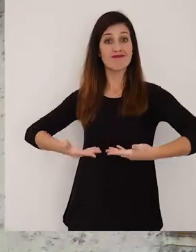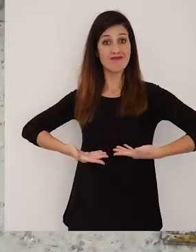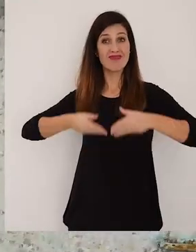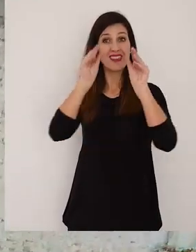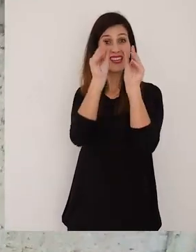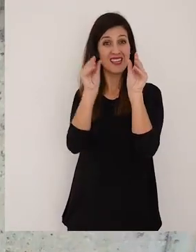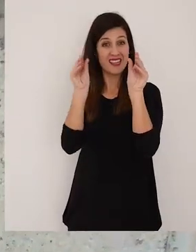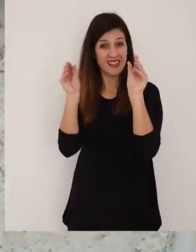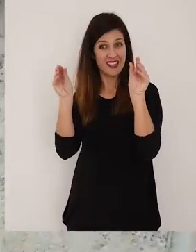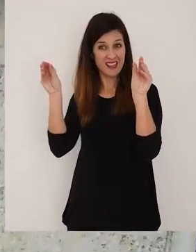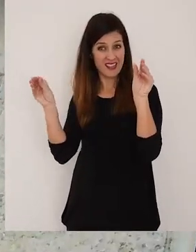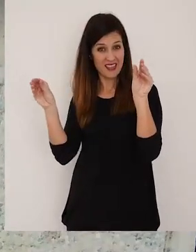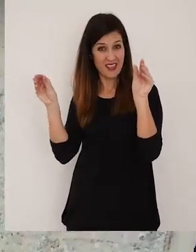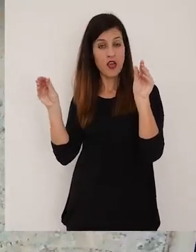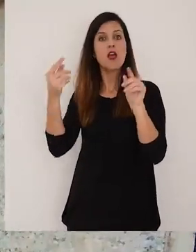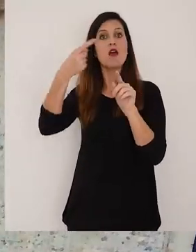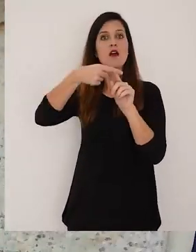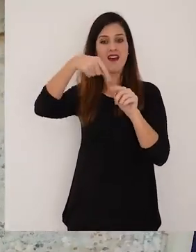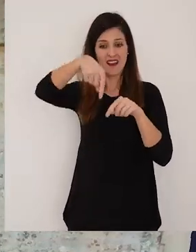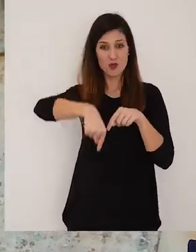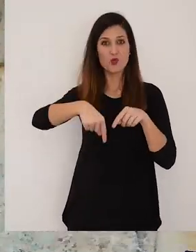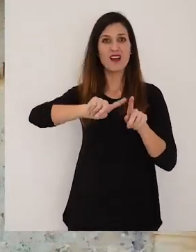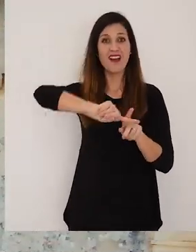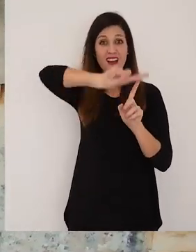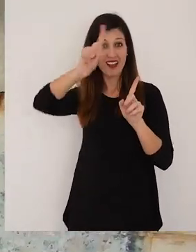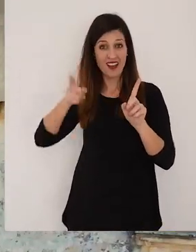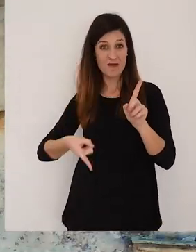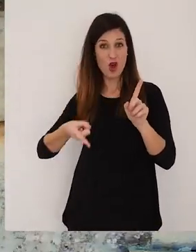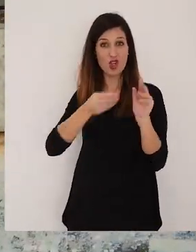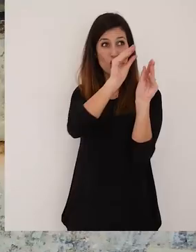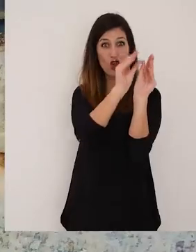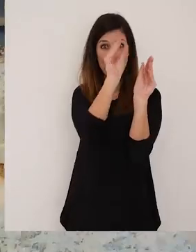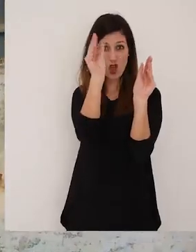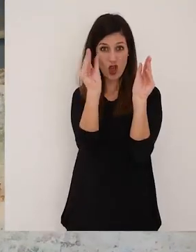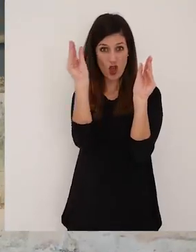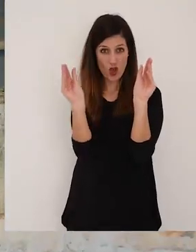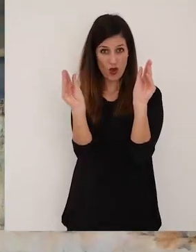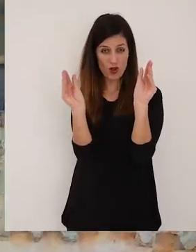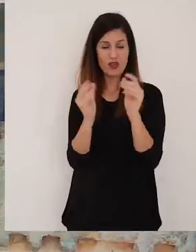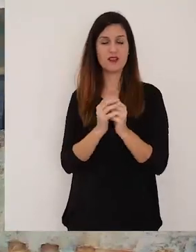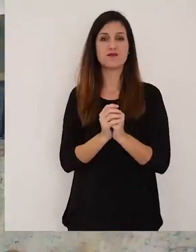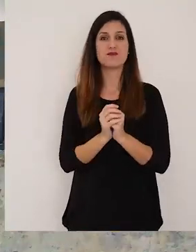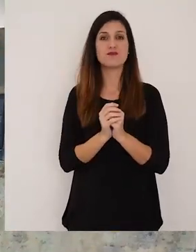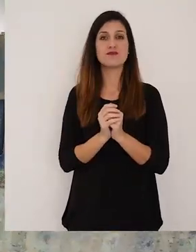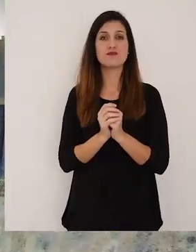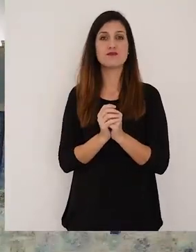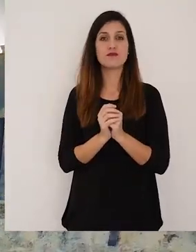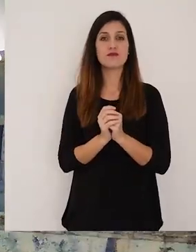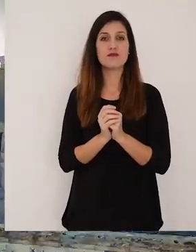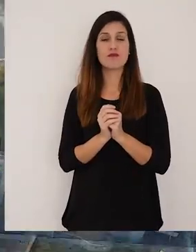redendone posta a basamento dell'edificio e il coronamento a beccatelli disposto lungo il perimetro superiore dell'opera.